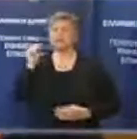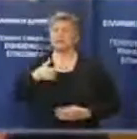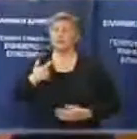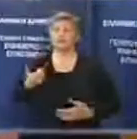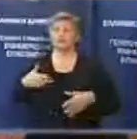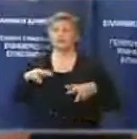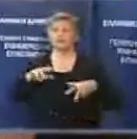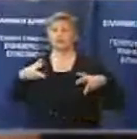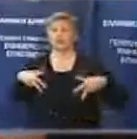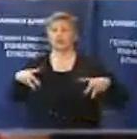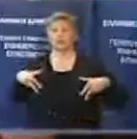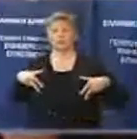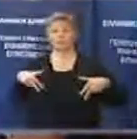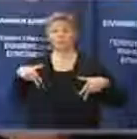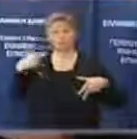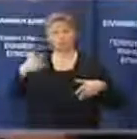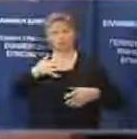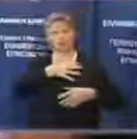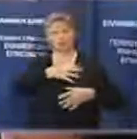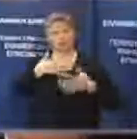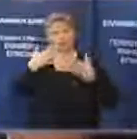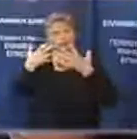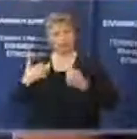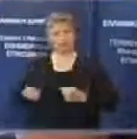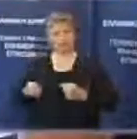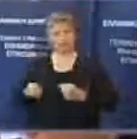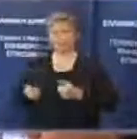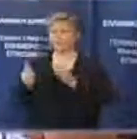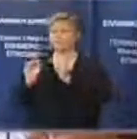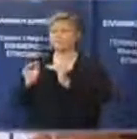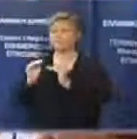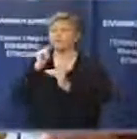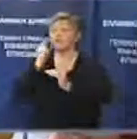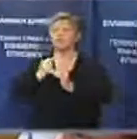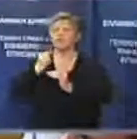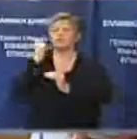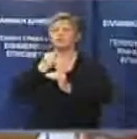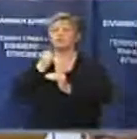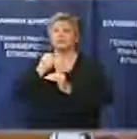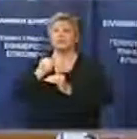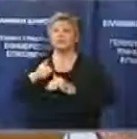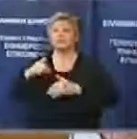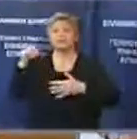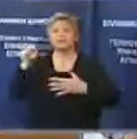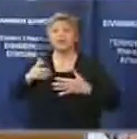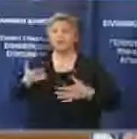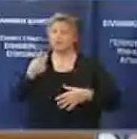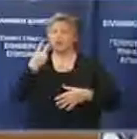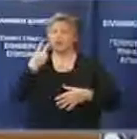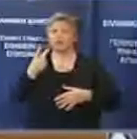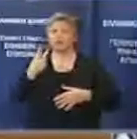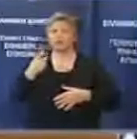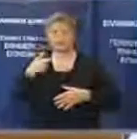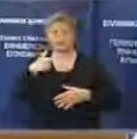ότι έχει την εμπιστοσύνη σας, ότι απολαμβάνει την εμπιστοσύνη σας πλήρως και ότι είναι ζήτημα ιεραρχήσεων από την άλλη πλευρά που από εμάς